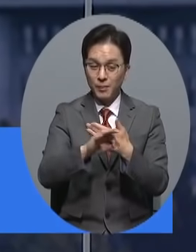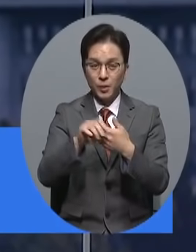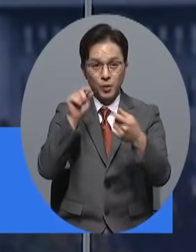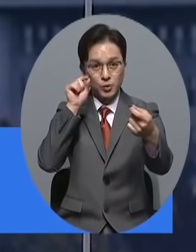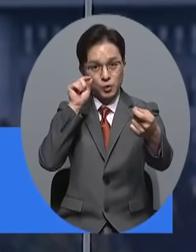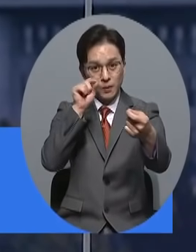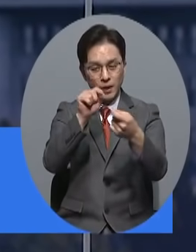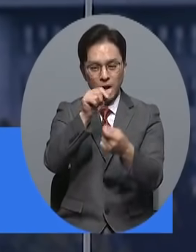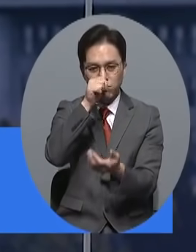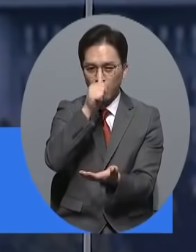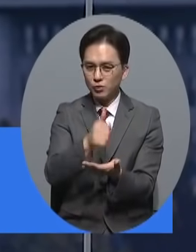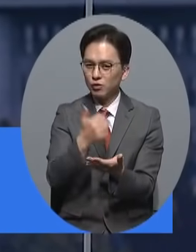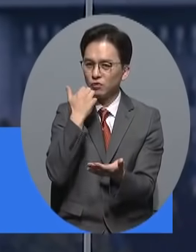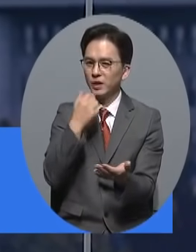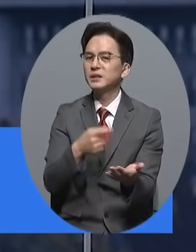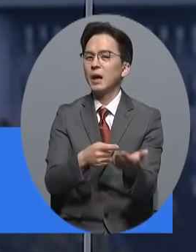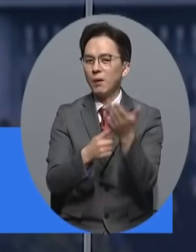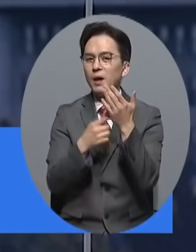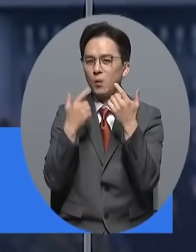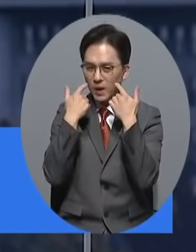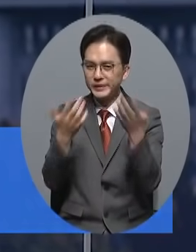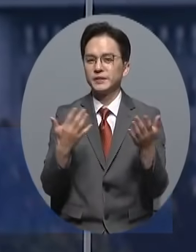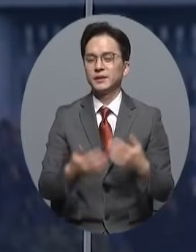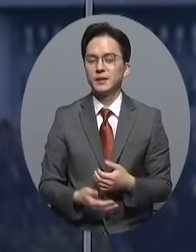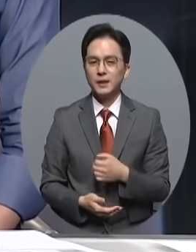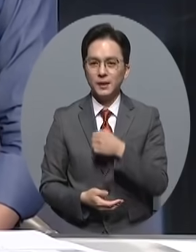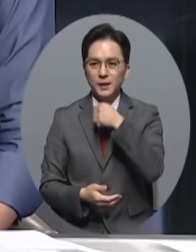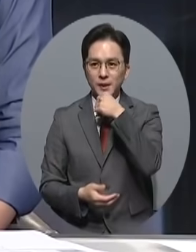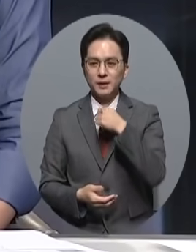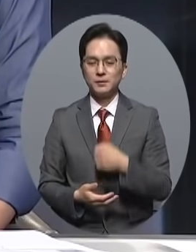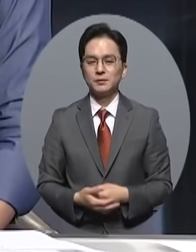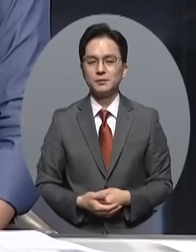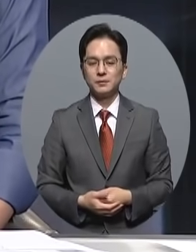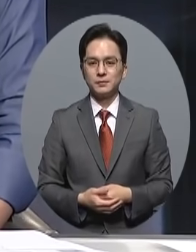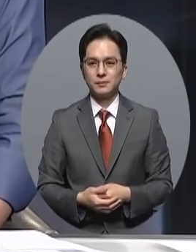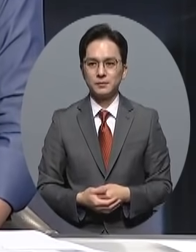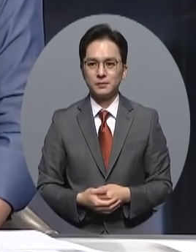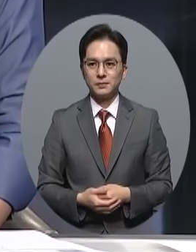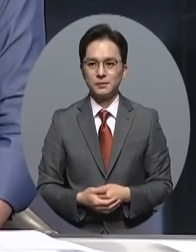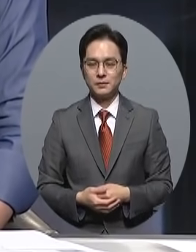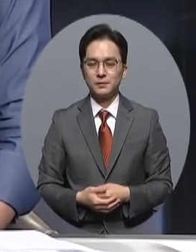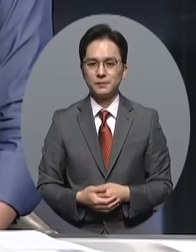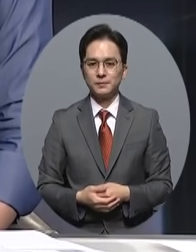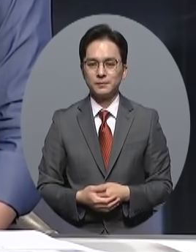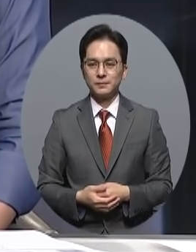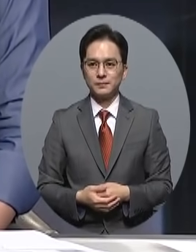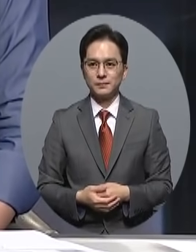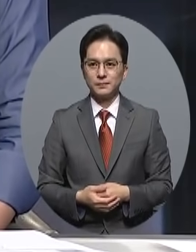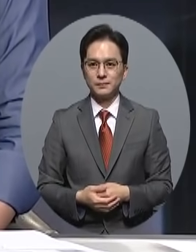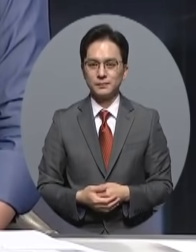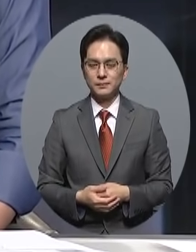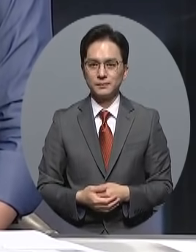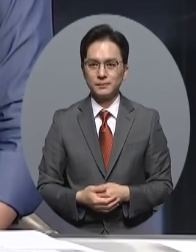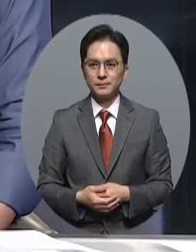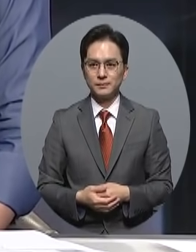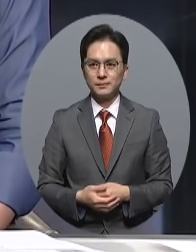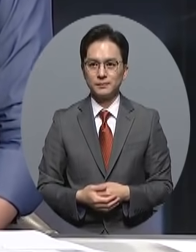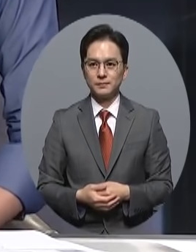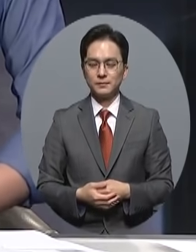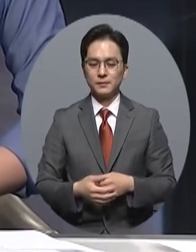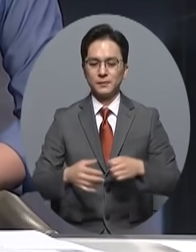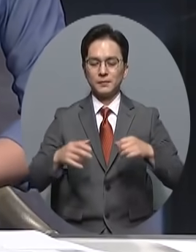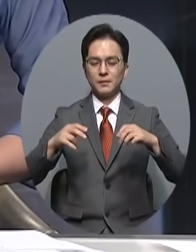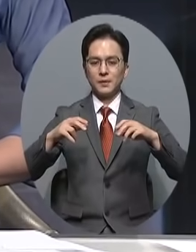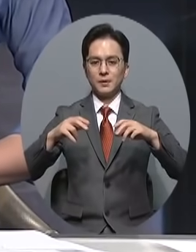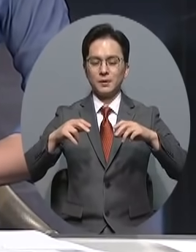그런 방향으로 나가야 된다. 그렇군요. 그 말씀 드리고 싶습니다. 주민센터 용지에도 없어서 성남의 뜰로부터 37억 원을 주고 샀다. 그렇죠. 이런 보도도